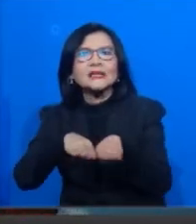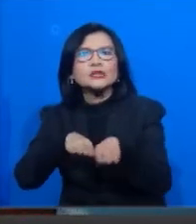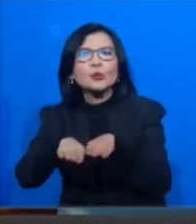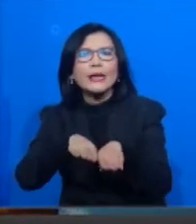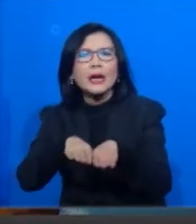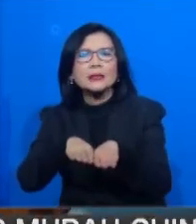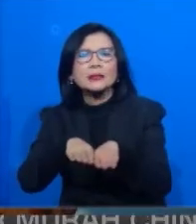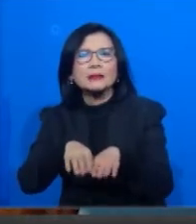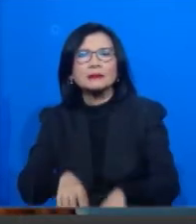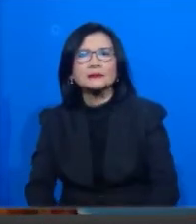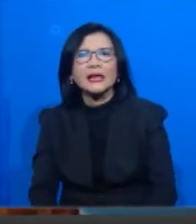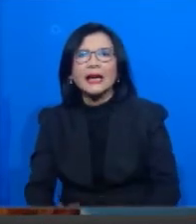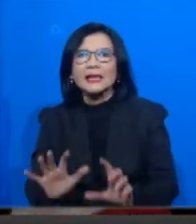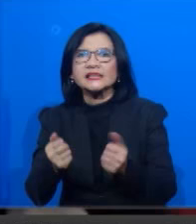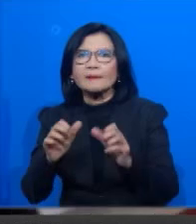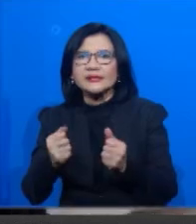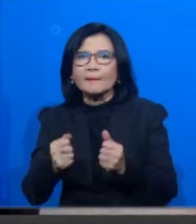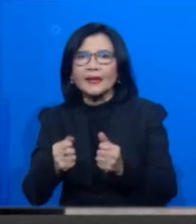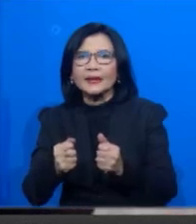dengan kesiapan hunian.